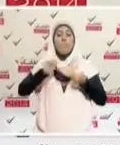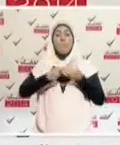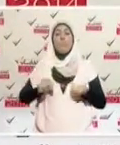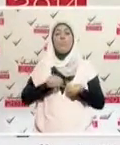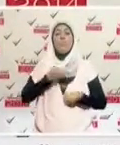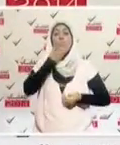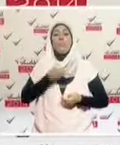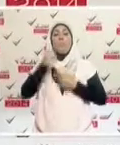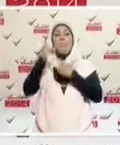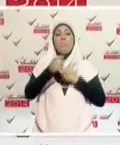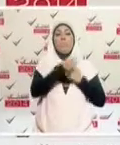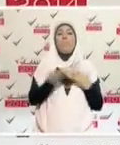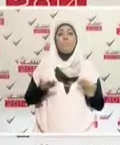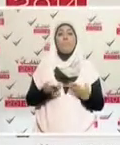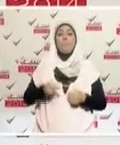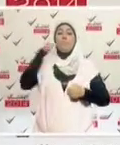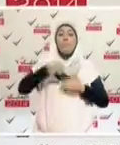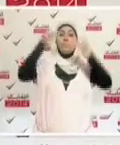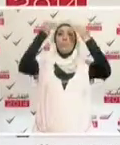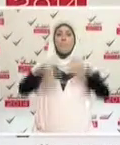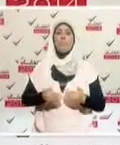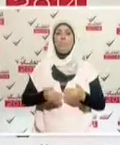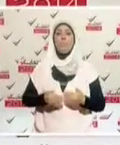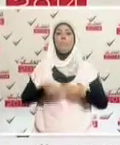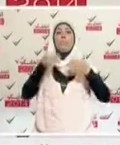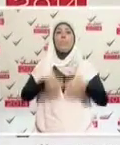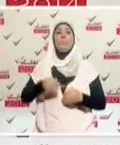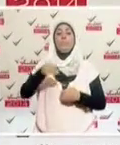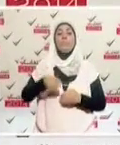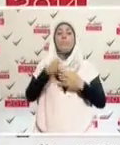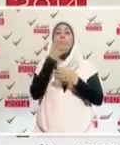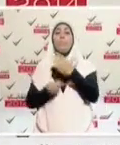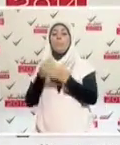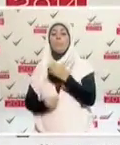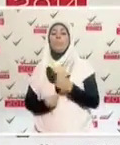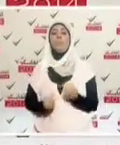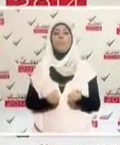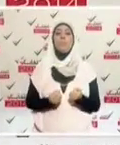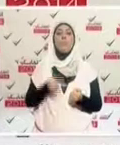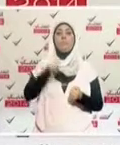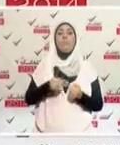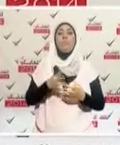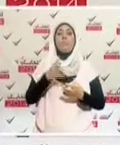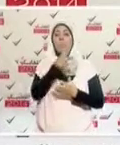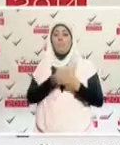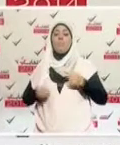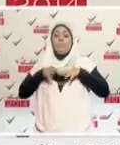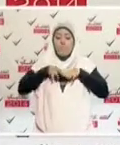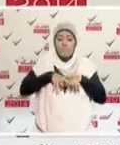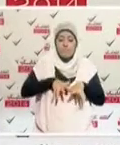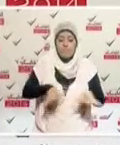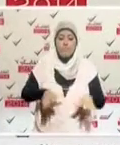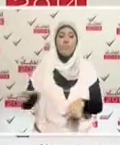إرهاب، والإرهاب ما نجموش نقضوا عليه بالمعدات العسكرية وحدها، لازم نقلعوه بعروقه، وعروقه